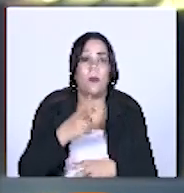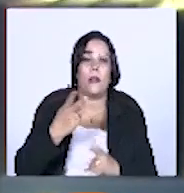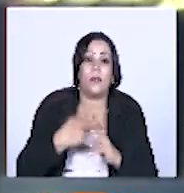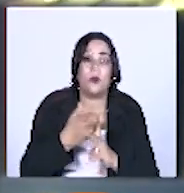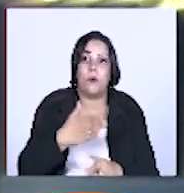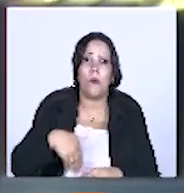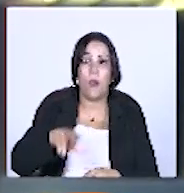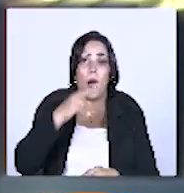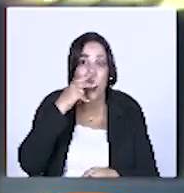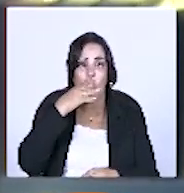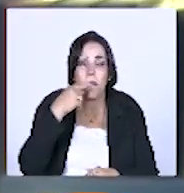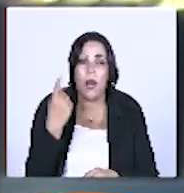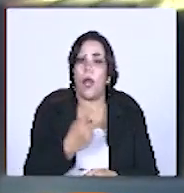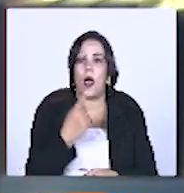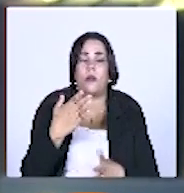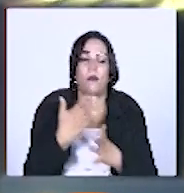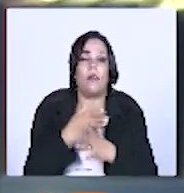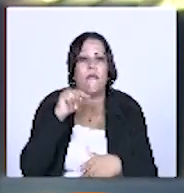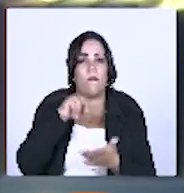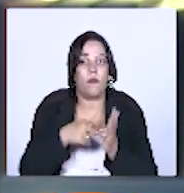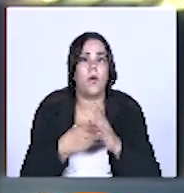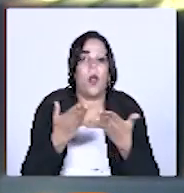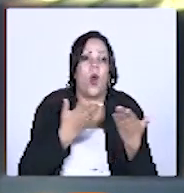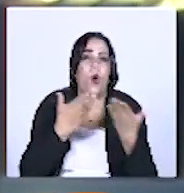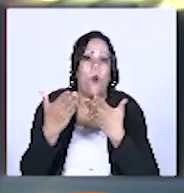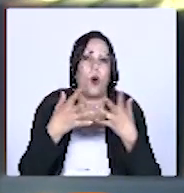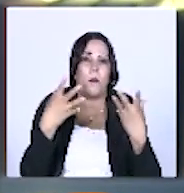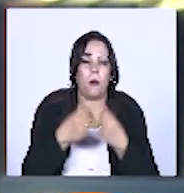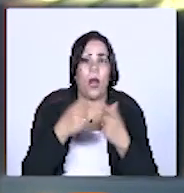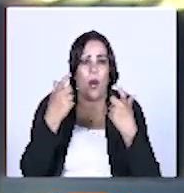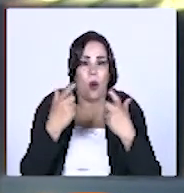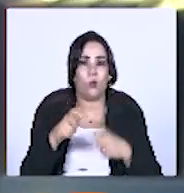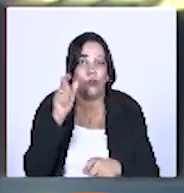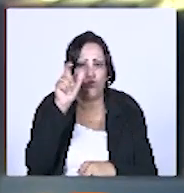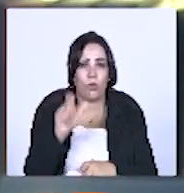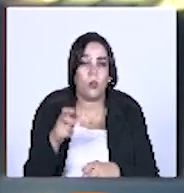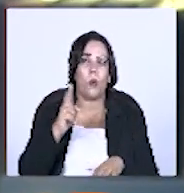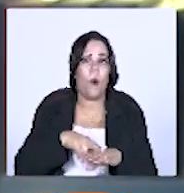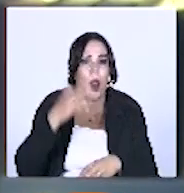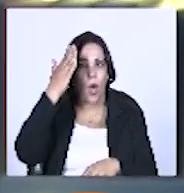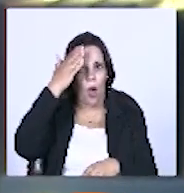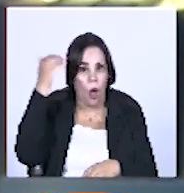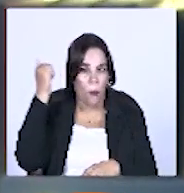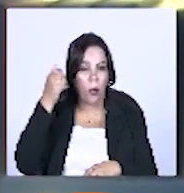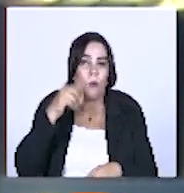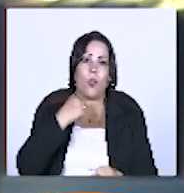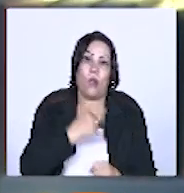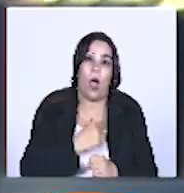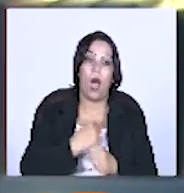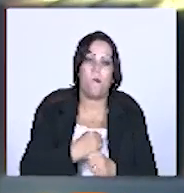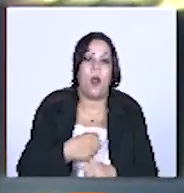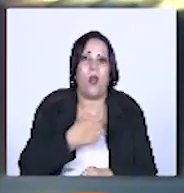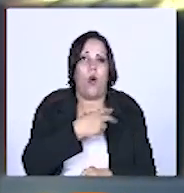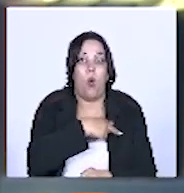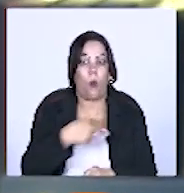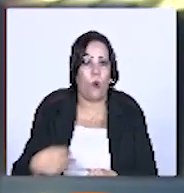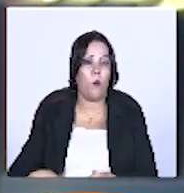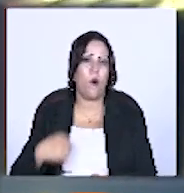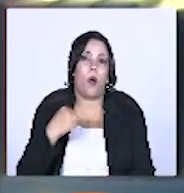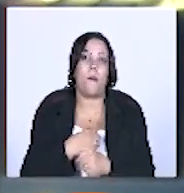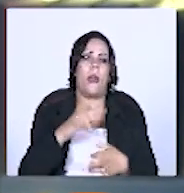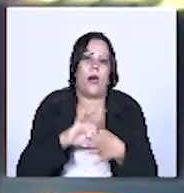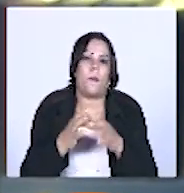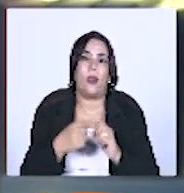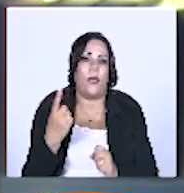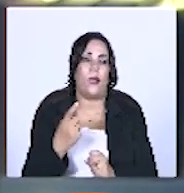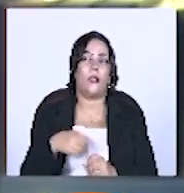الناس عن وجهه نظرهم ويحدث حوار ما بين المواطن والخبير بين العمل الاهلي والعمل الحكومي دي مساله